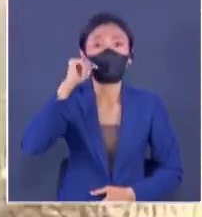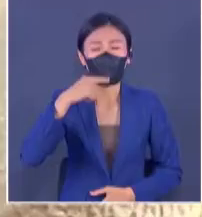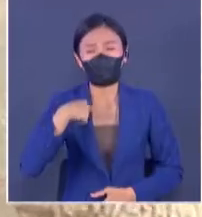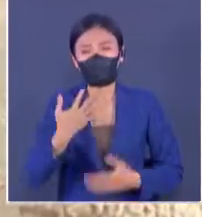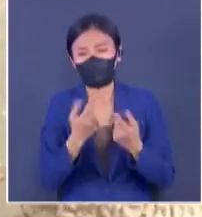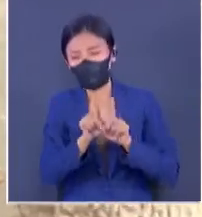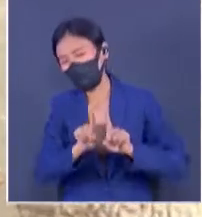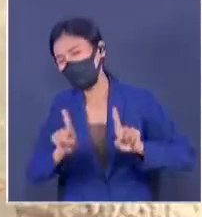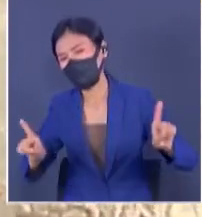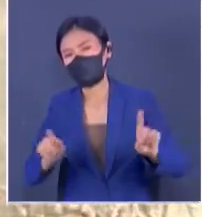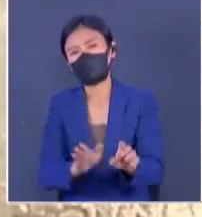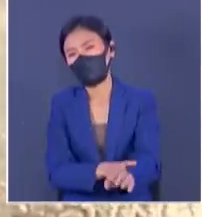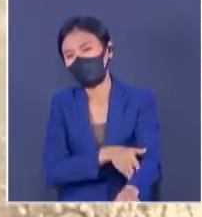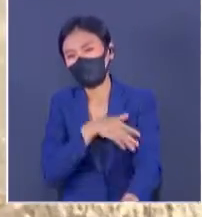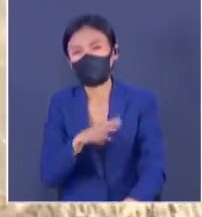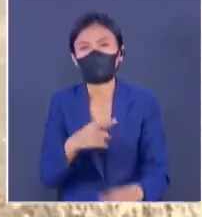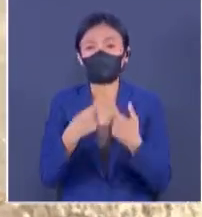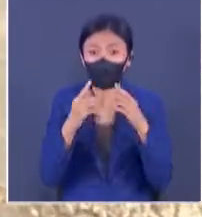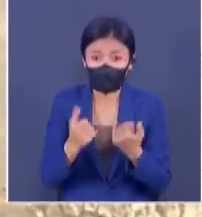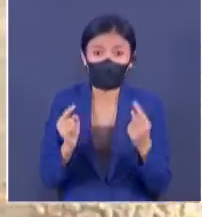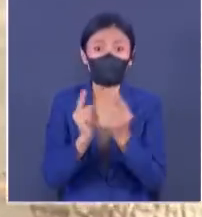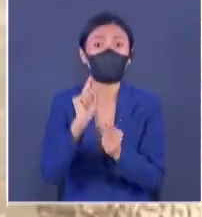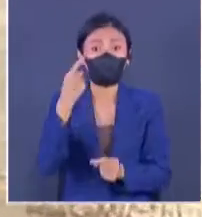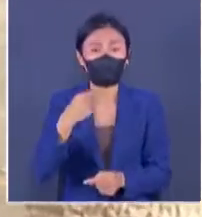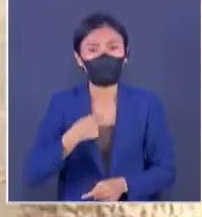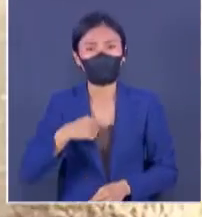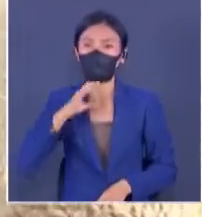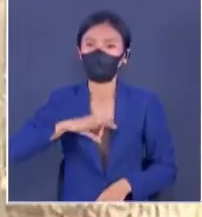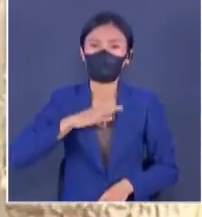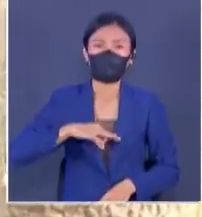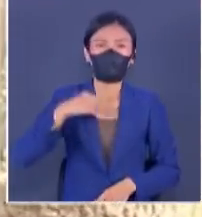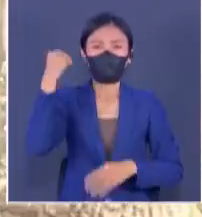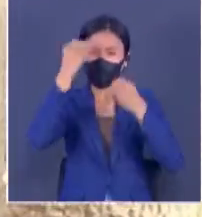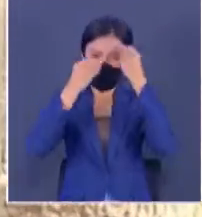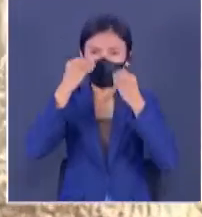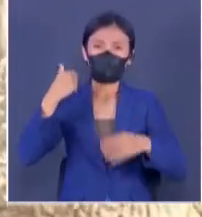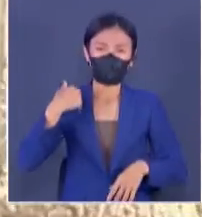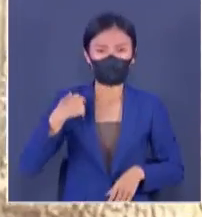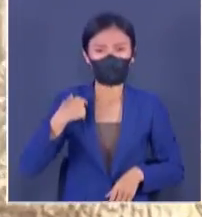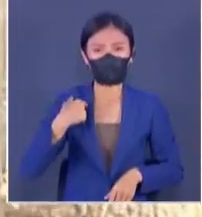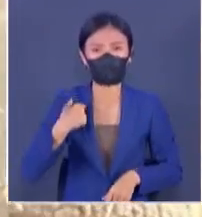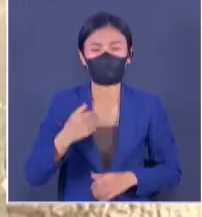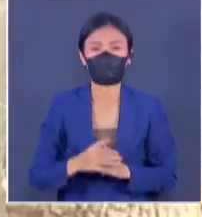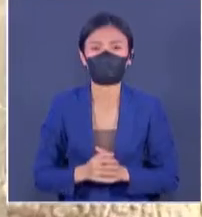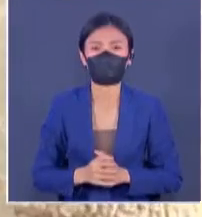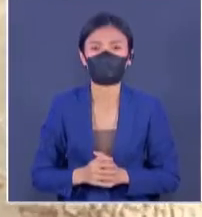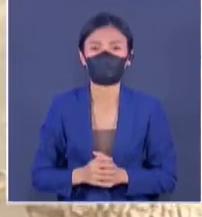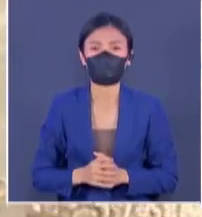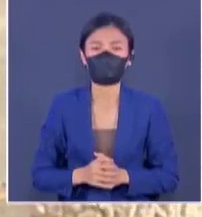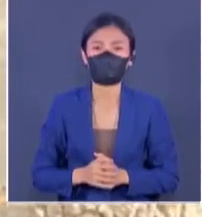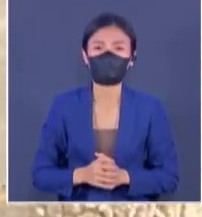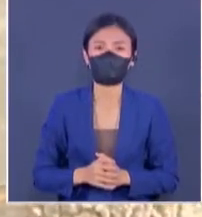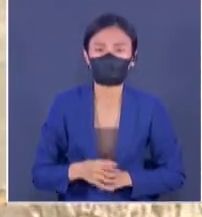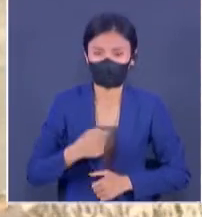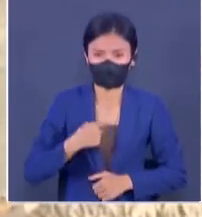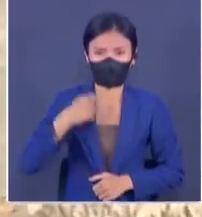หนหนูไม่รู้อ่ะหนูงงไปหมด เราอยู่อาศัยกับ เราเคยคิดไหมว่าแกยังมีชีวิตอยู่ไหมหรือว่าแกตายไปแล้ว หนู